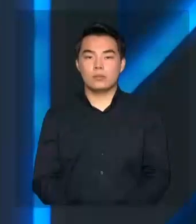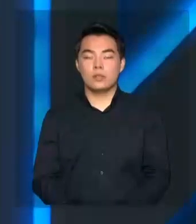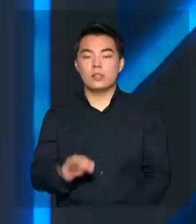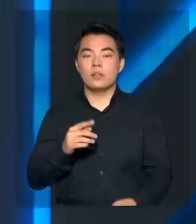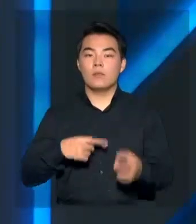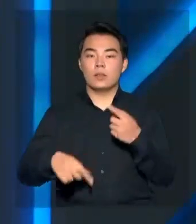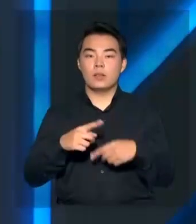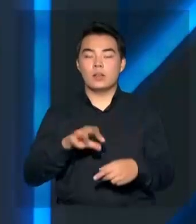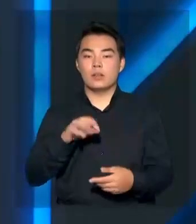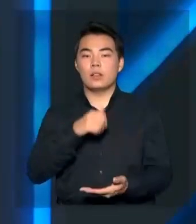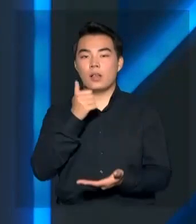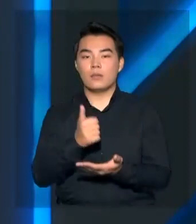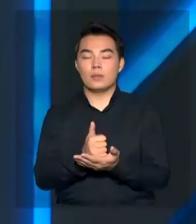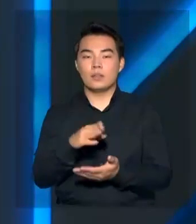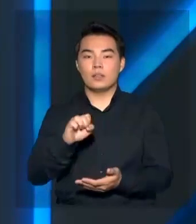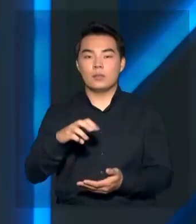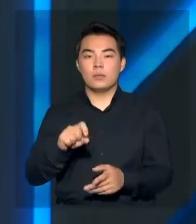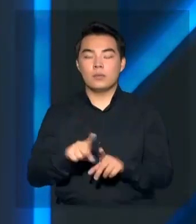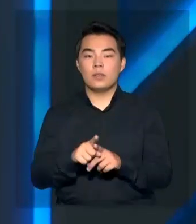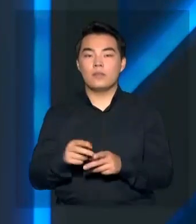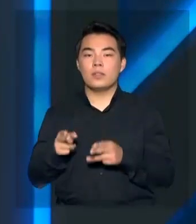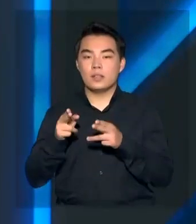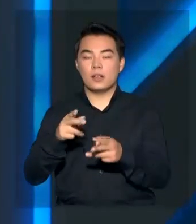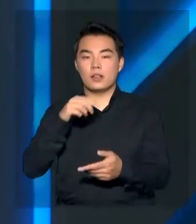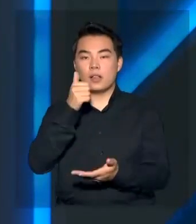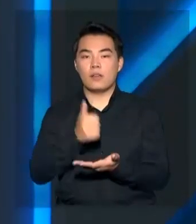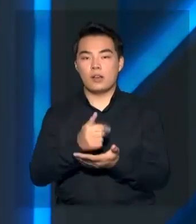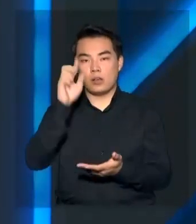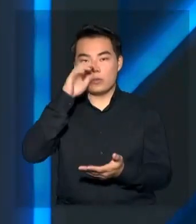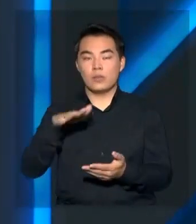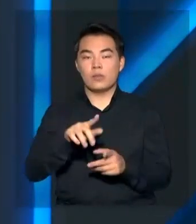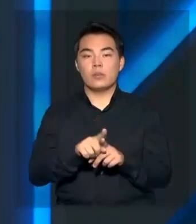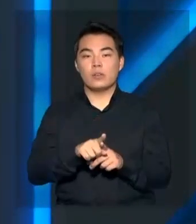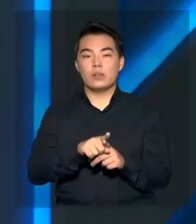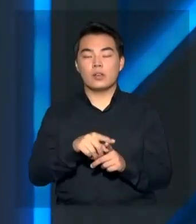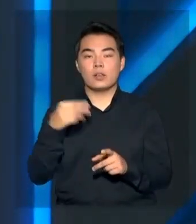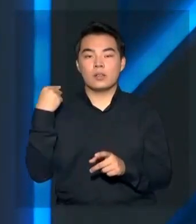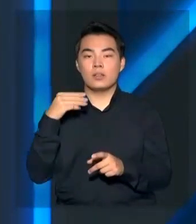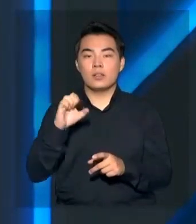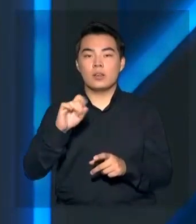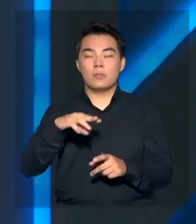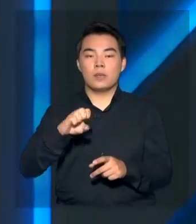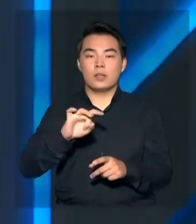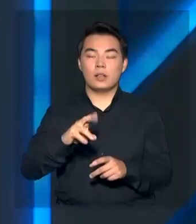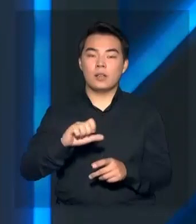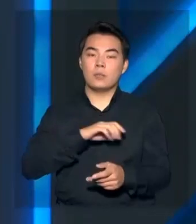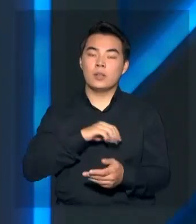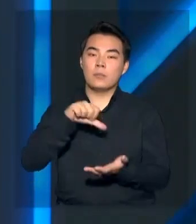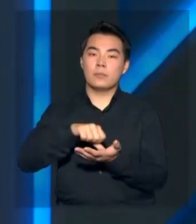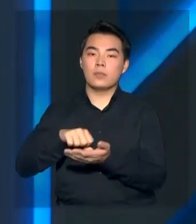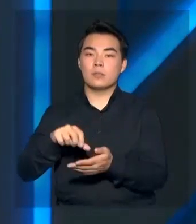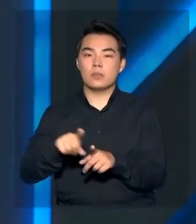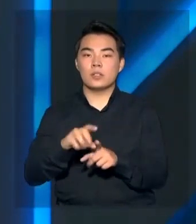И возвращаясь к главной теме, визиту главы государства в Самарканд, я напомню, что Касым-Жомарт Токаев принимает участие в